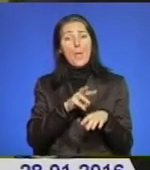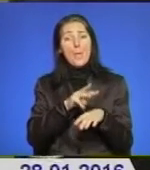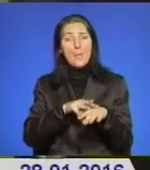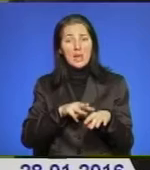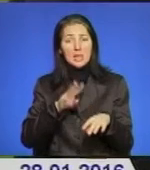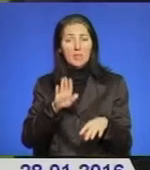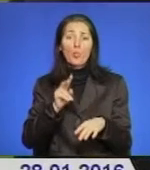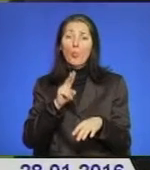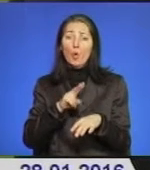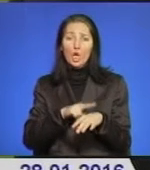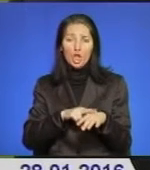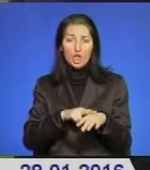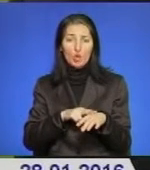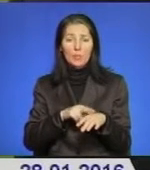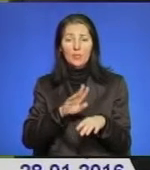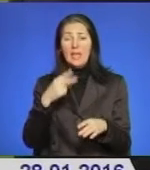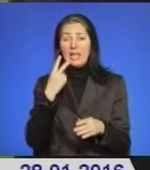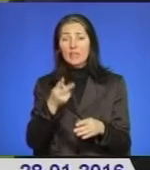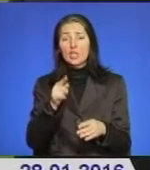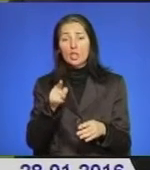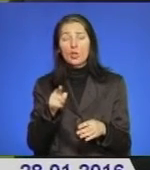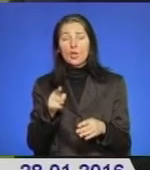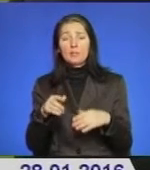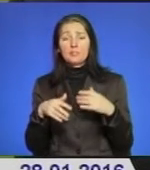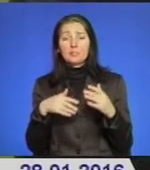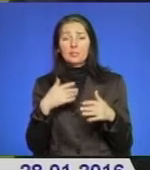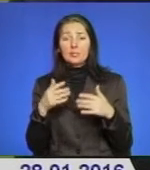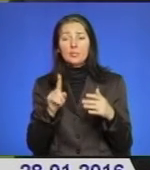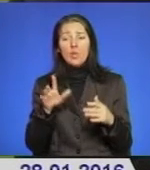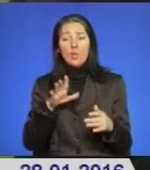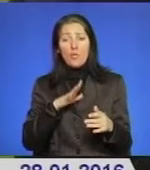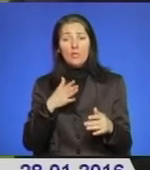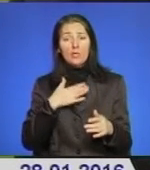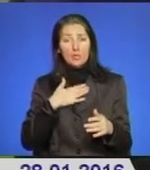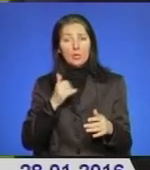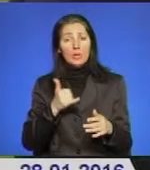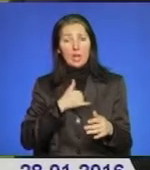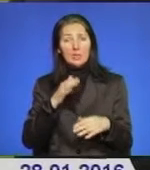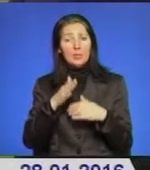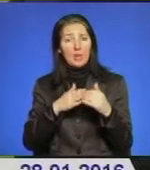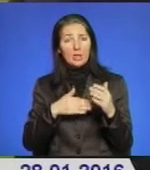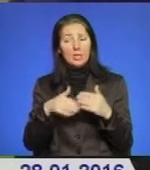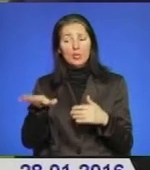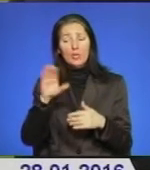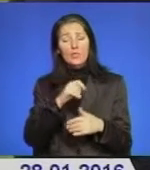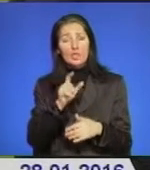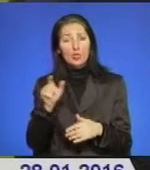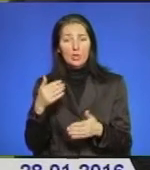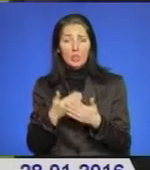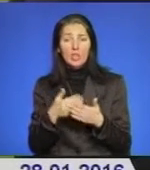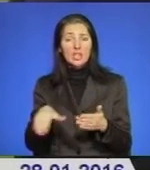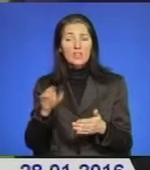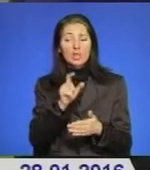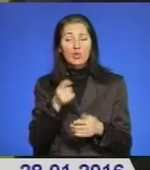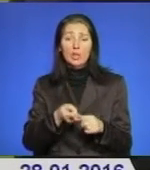поліцію. Не дивлячись на той ажіотаж, який був, у нас практично всі люди, майже всі люди,